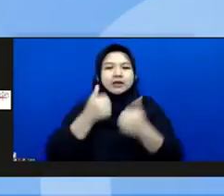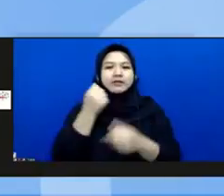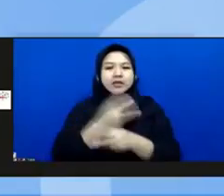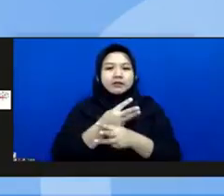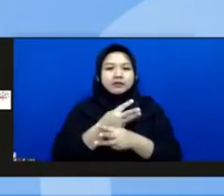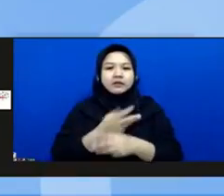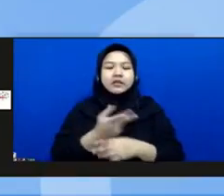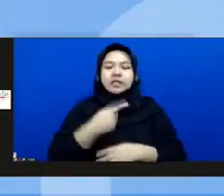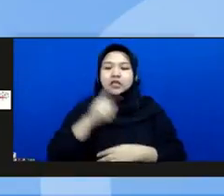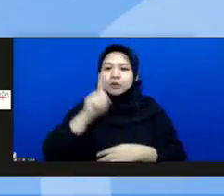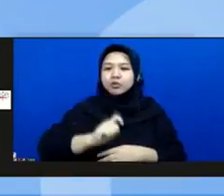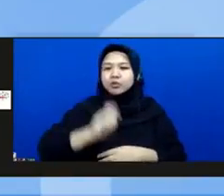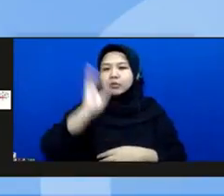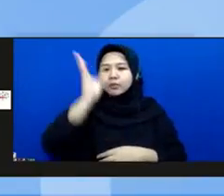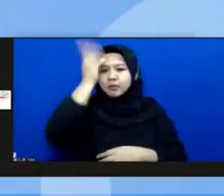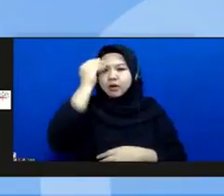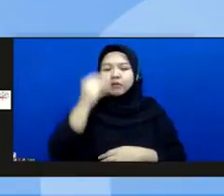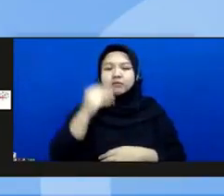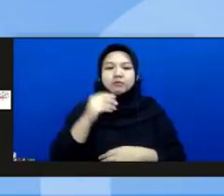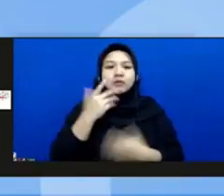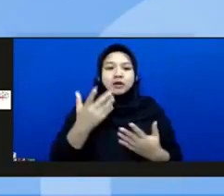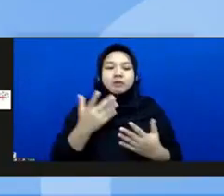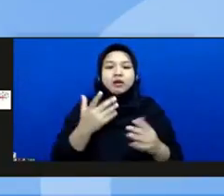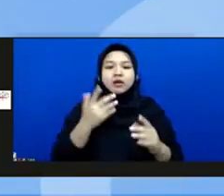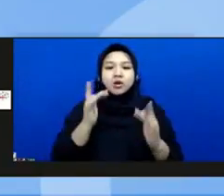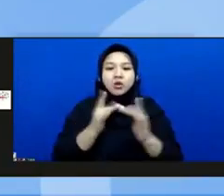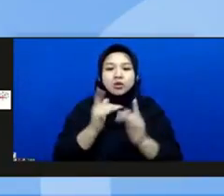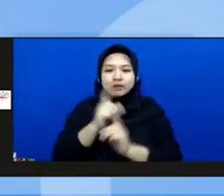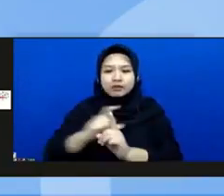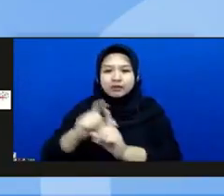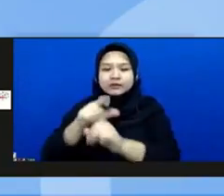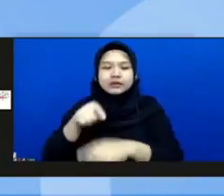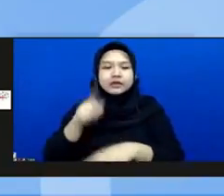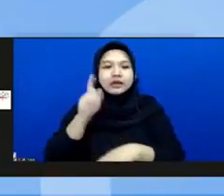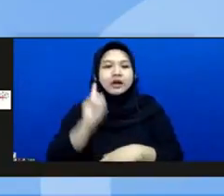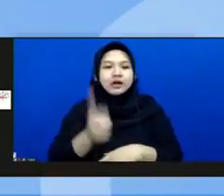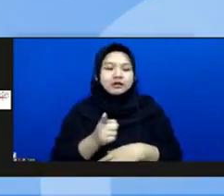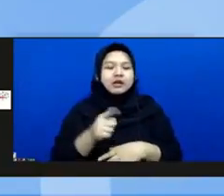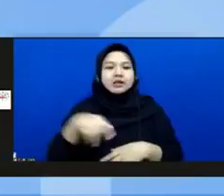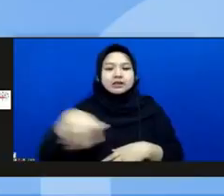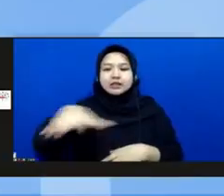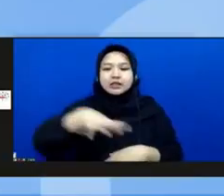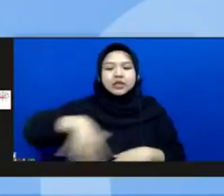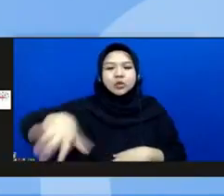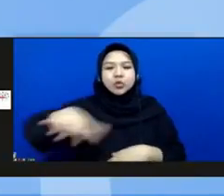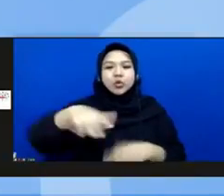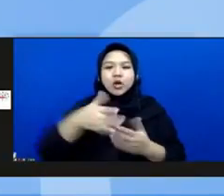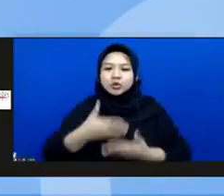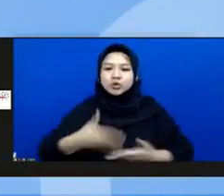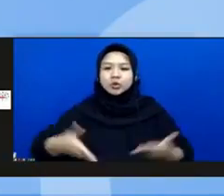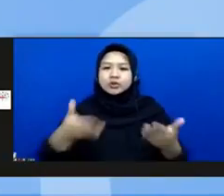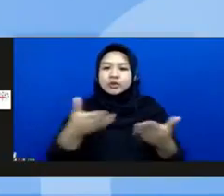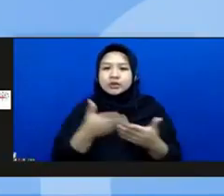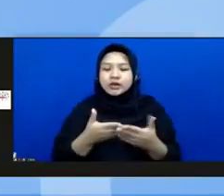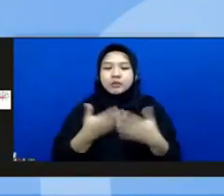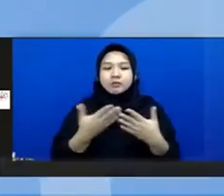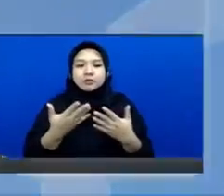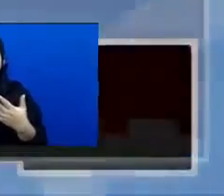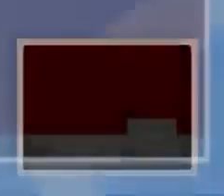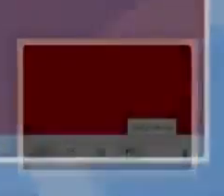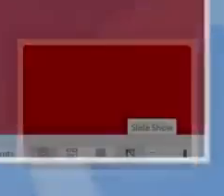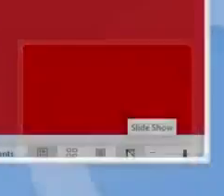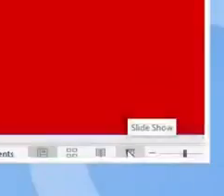kita perlu paham bagaimana contact tracing ini berada di dalam lingkungan sosial dan bagaimana dia bisa bekerja